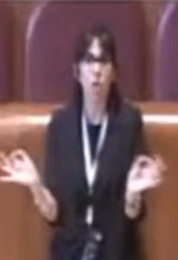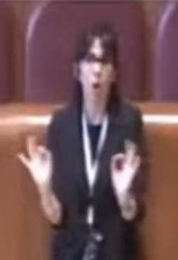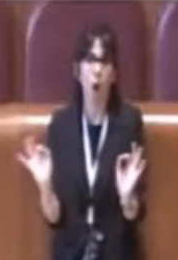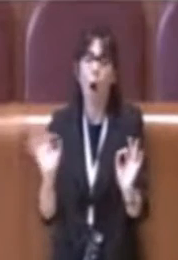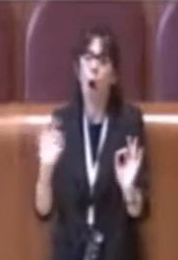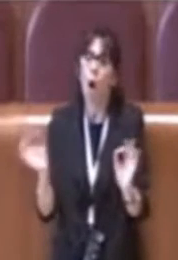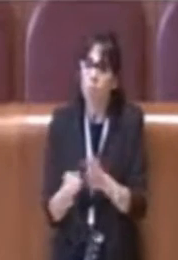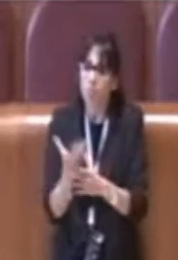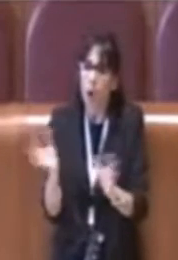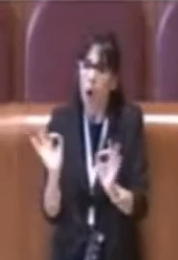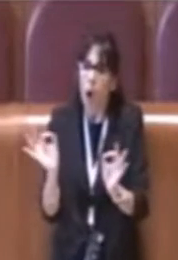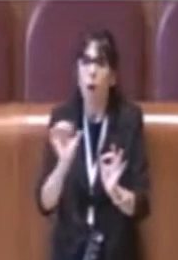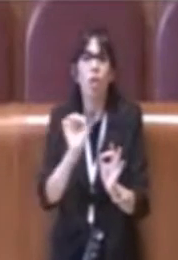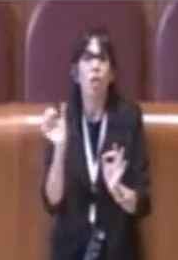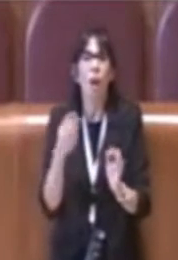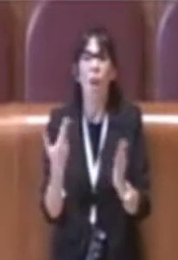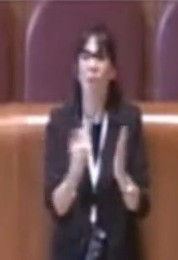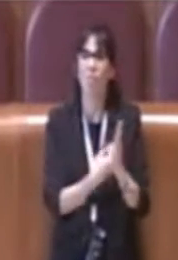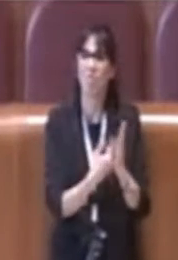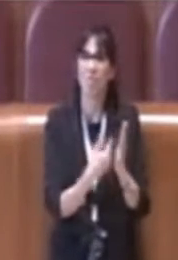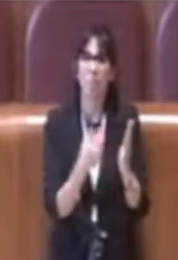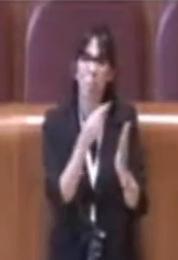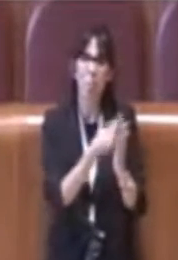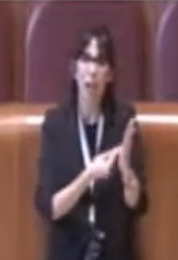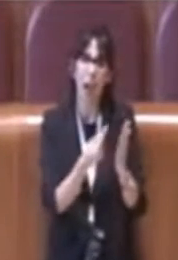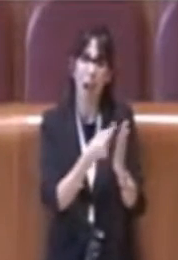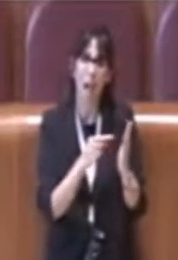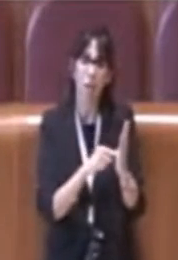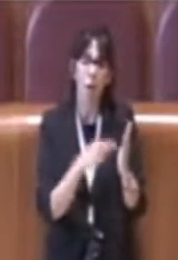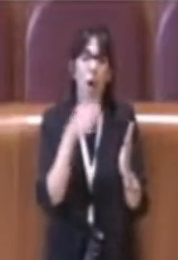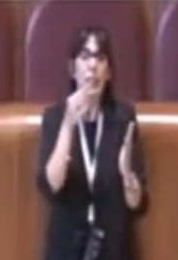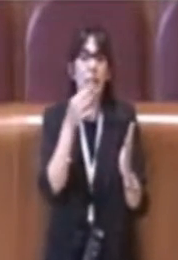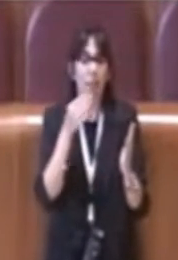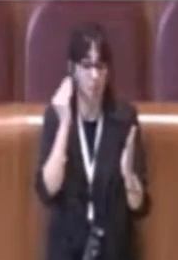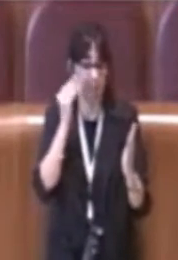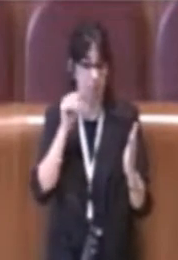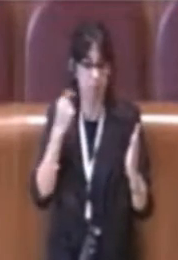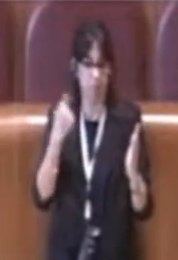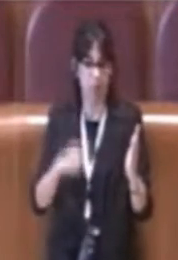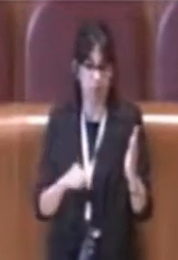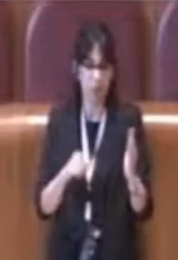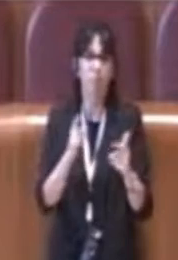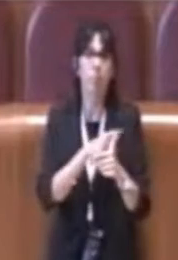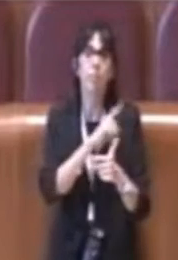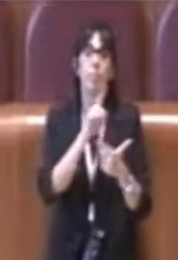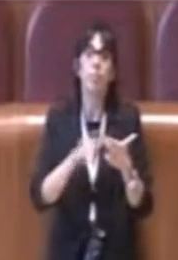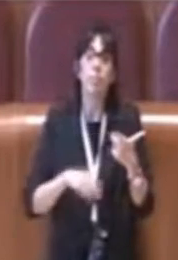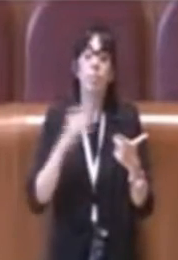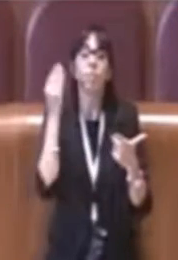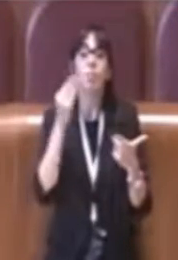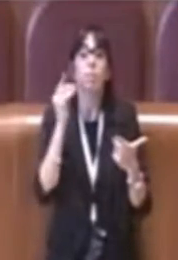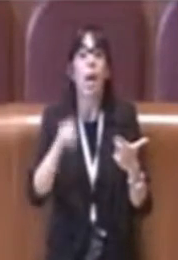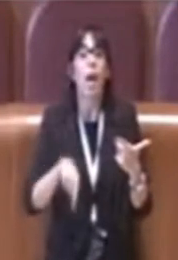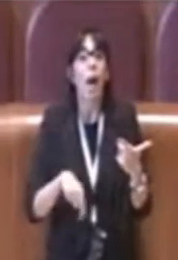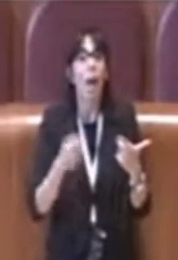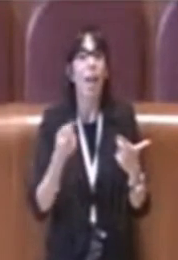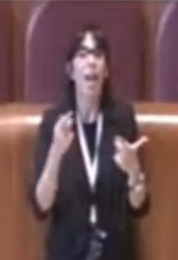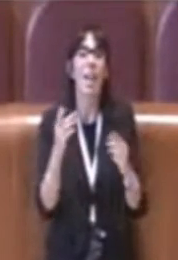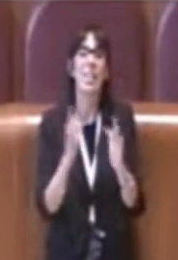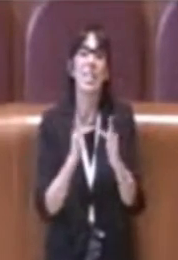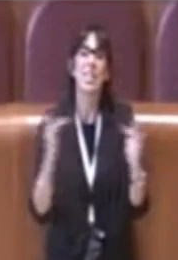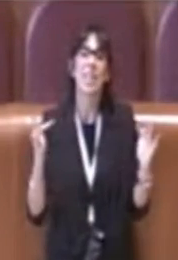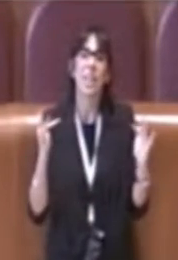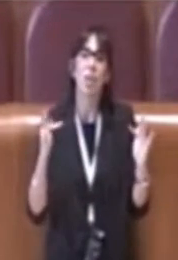rimasti soltanto su carta. Quindi considerando questo, considerando che dal sito